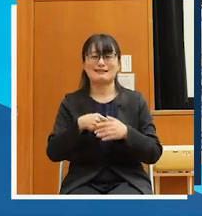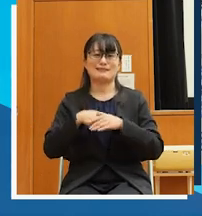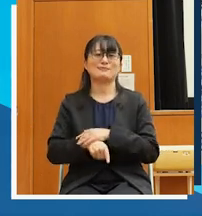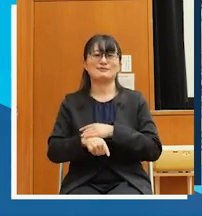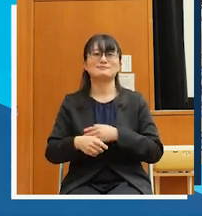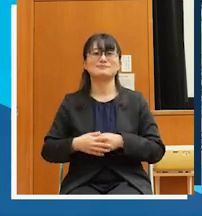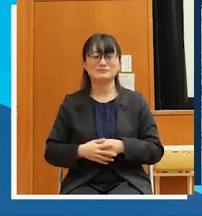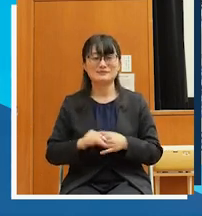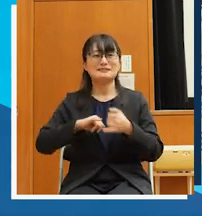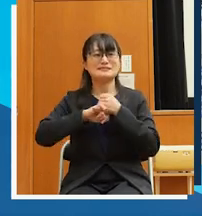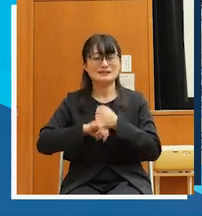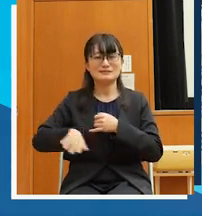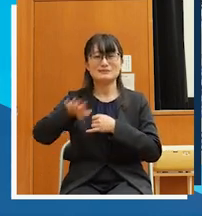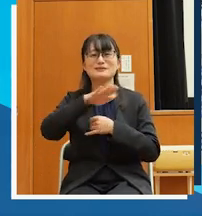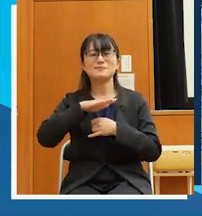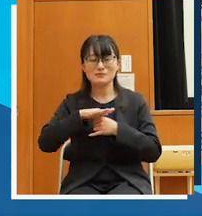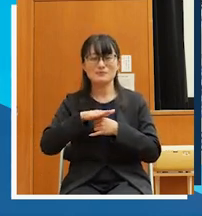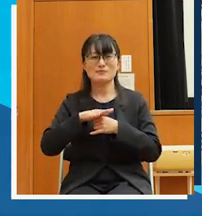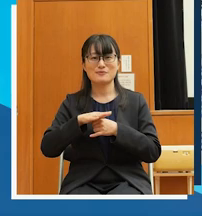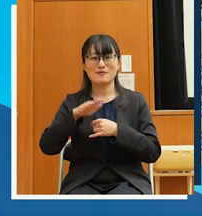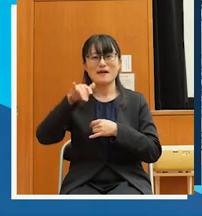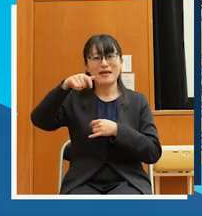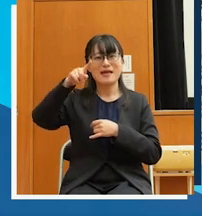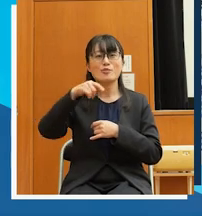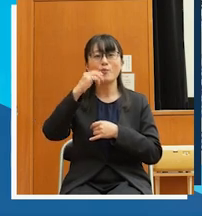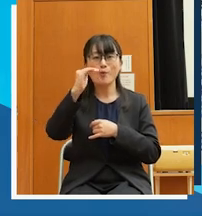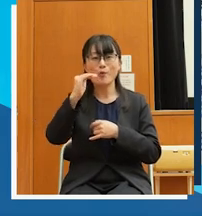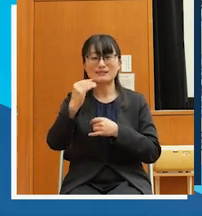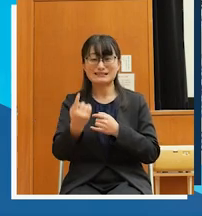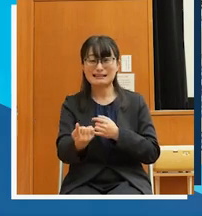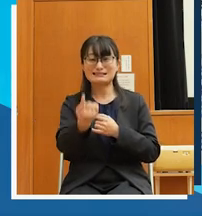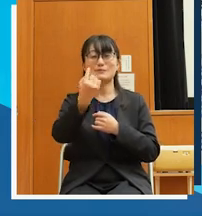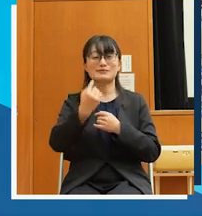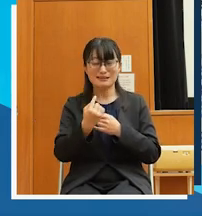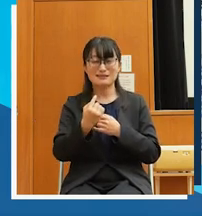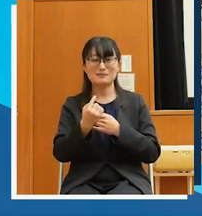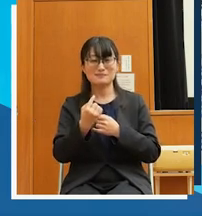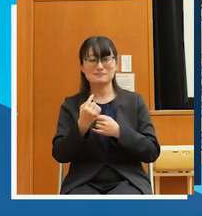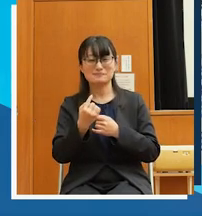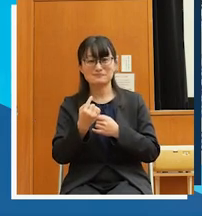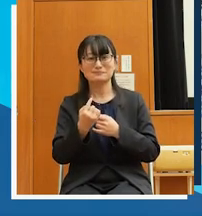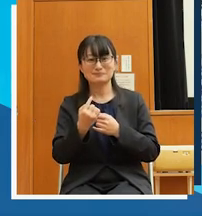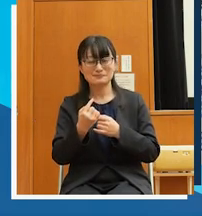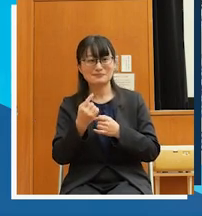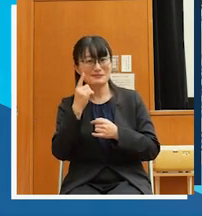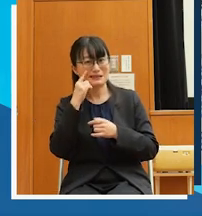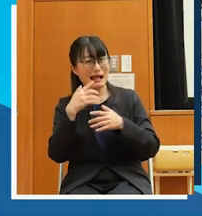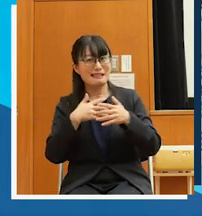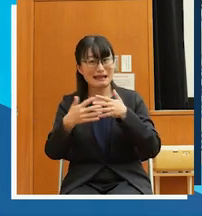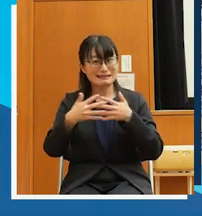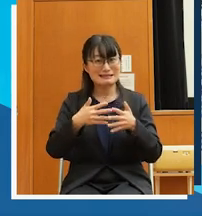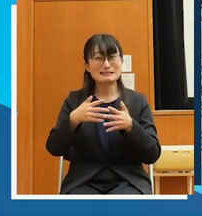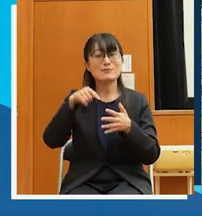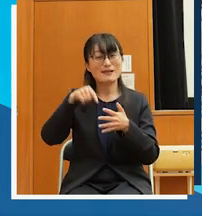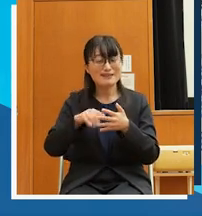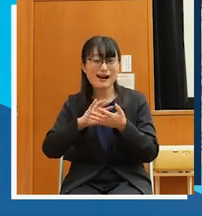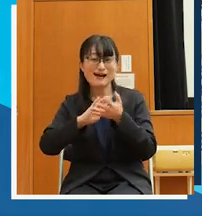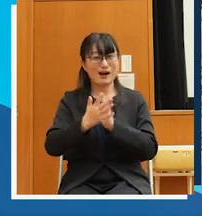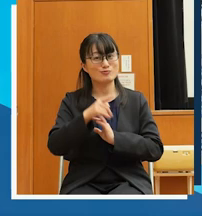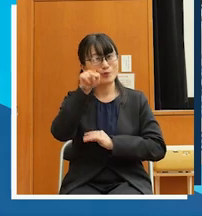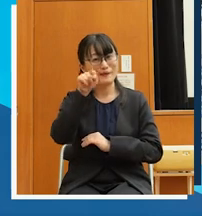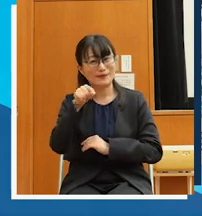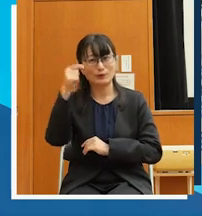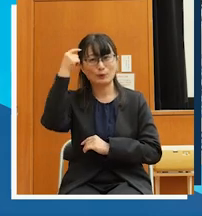けどしてみたら本当に違うのかなっていう風にそれで変わるのかなっていう風に思いますありがとうござい